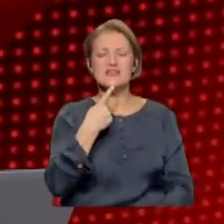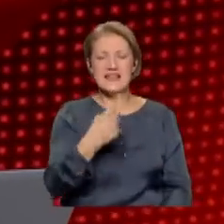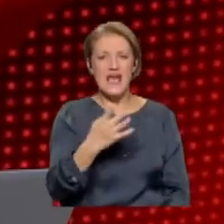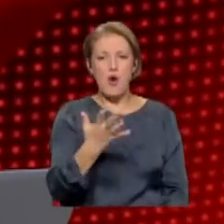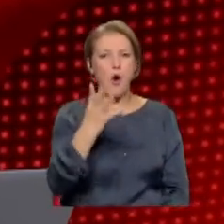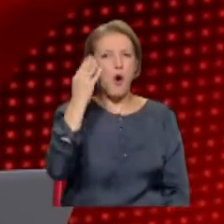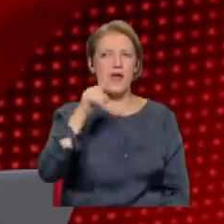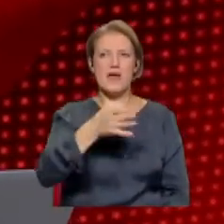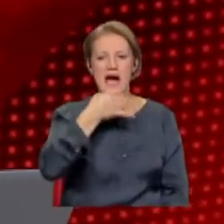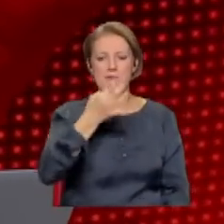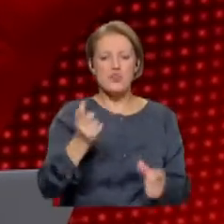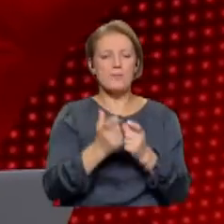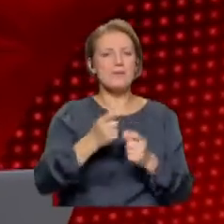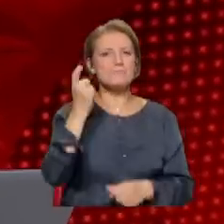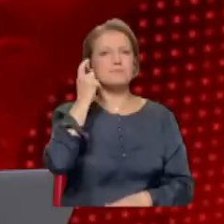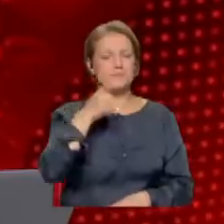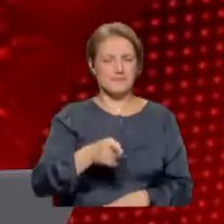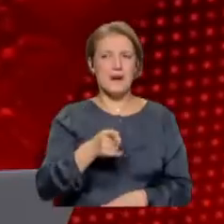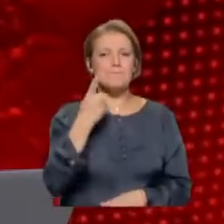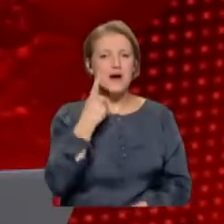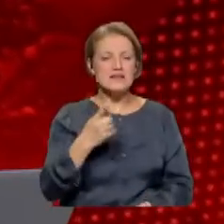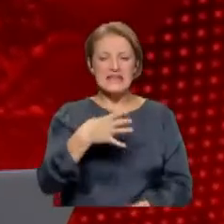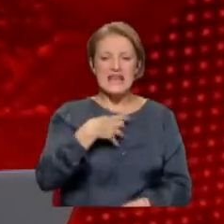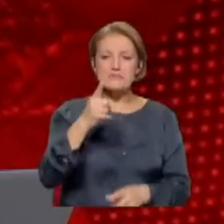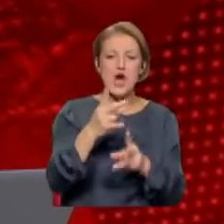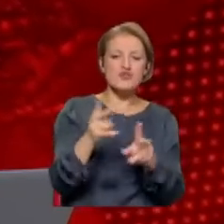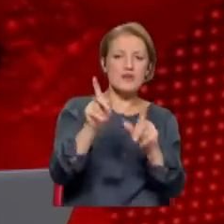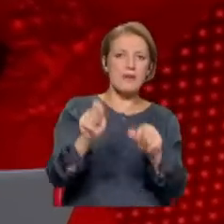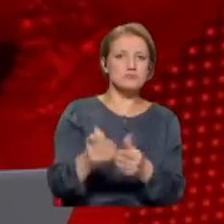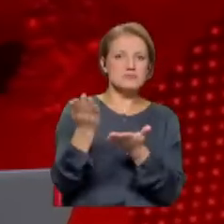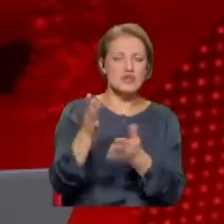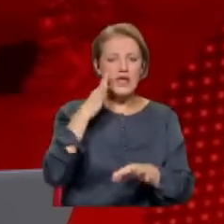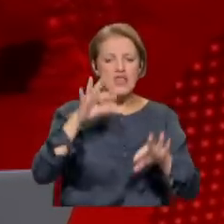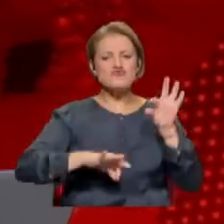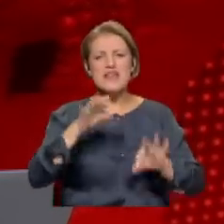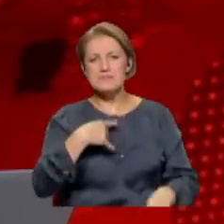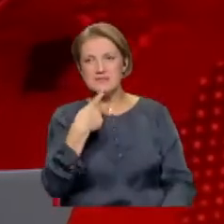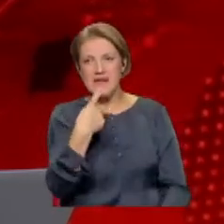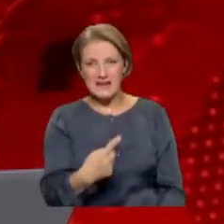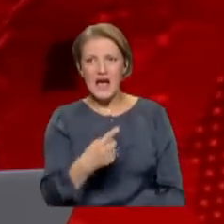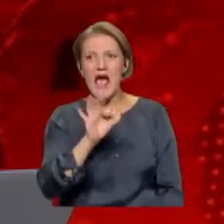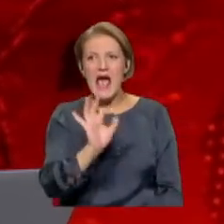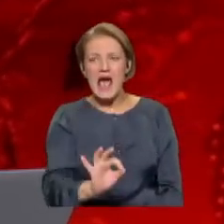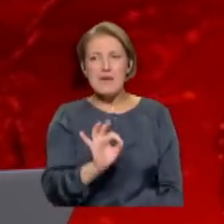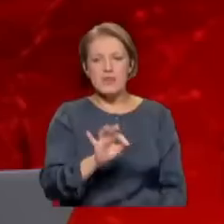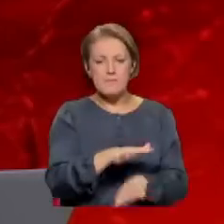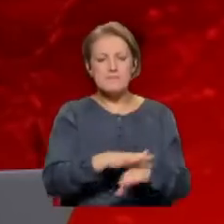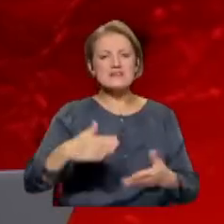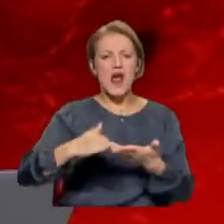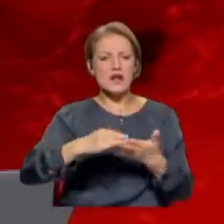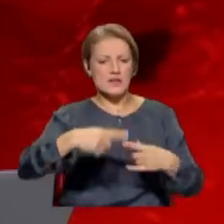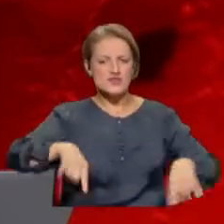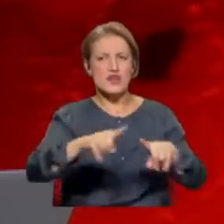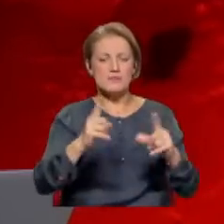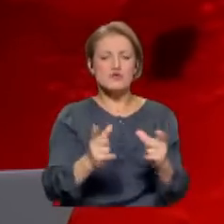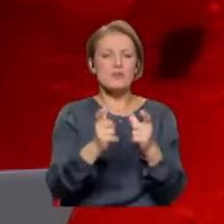bugün haber toplantısının başında. Sonra baktık ki kendisi bir açıklama yapmış, inceleyelim derken hemen masadaki